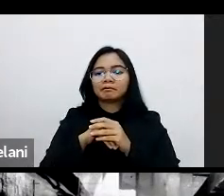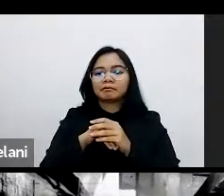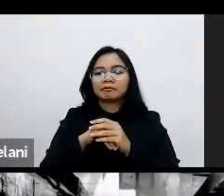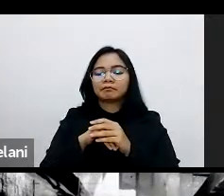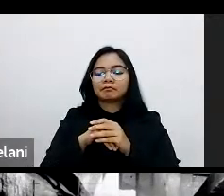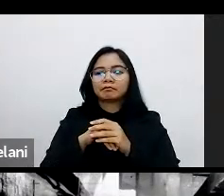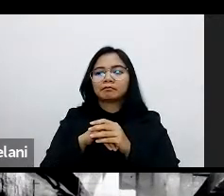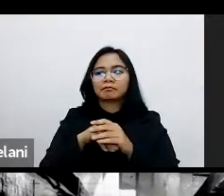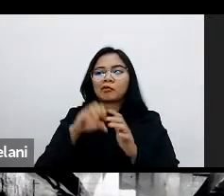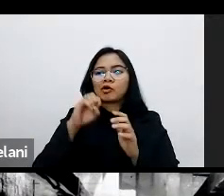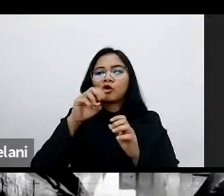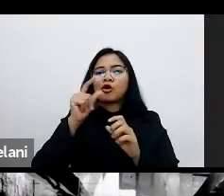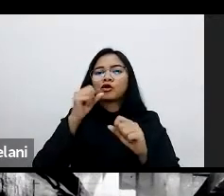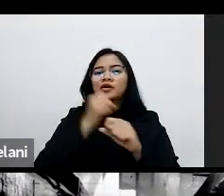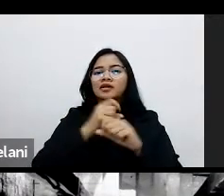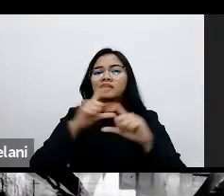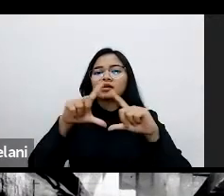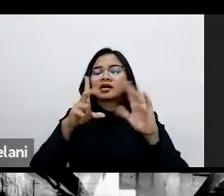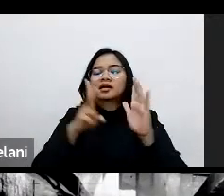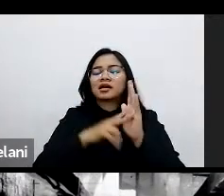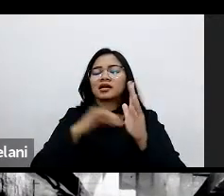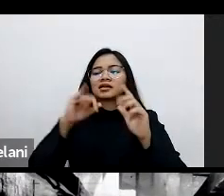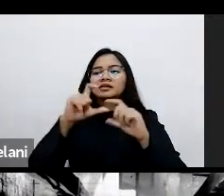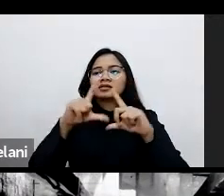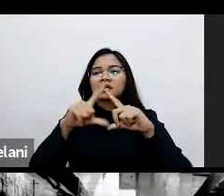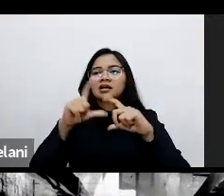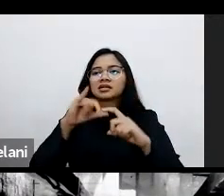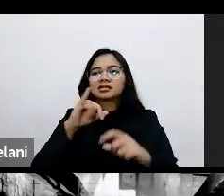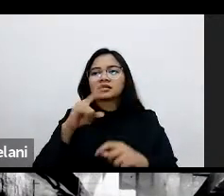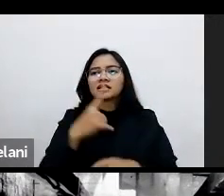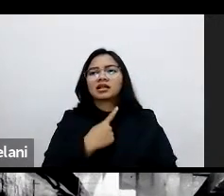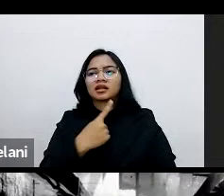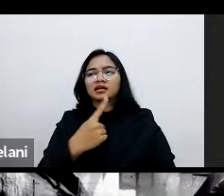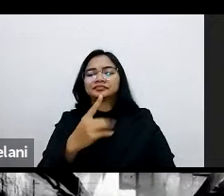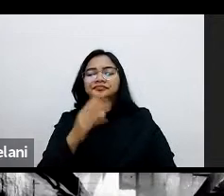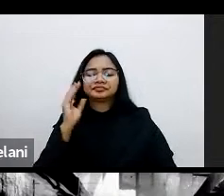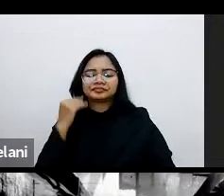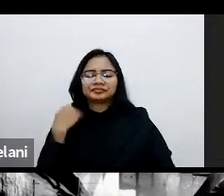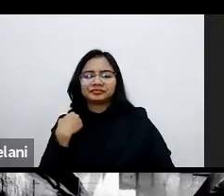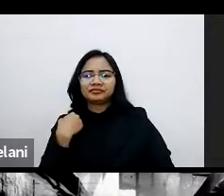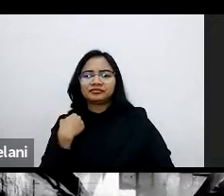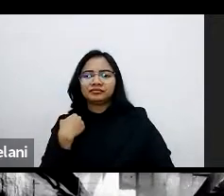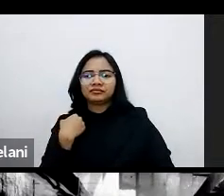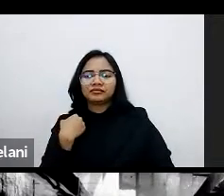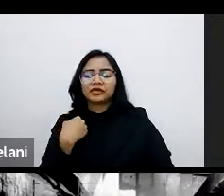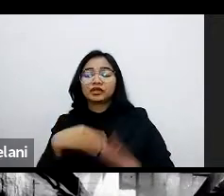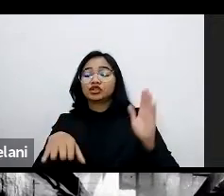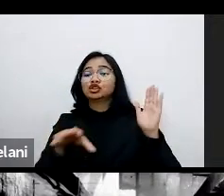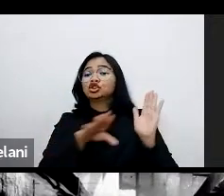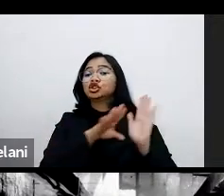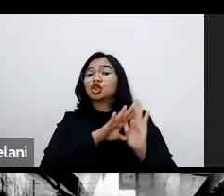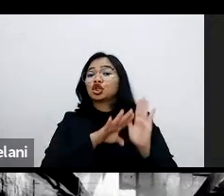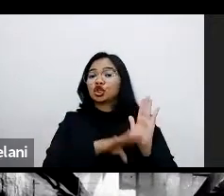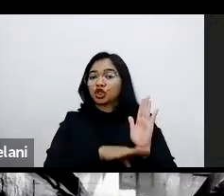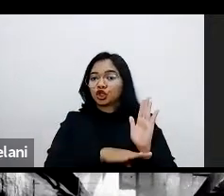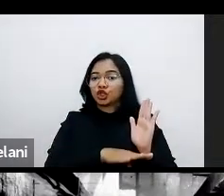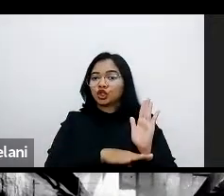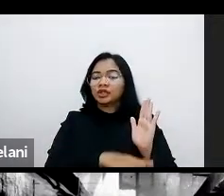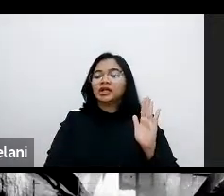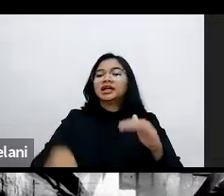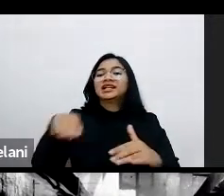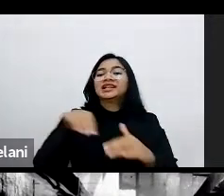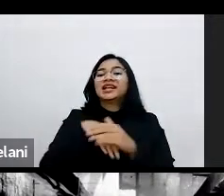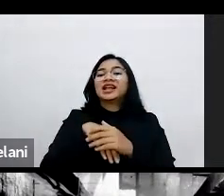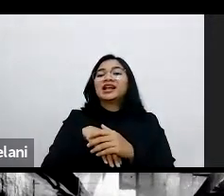organisasi perguruan tinggi gitu kan ya Bu ya, kita kan ada struktur gitu, termasuk di dalamnya adalah Dewan